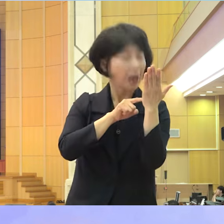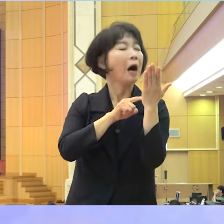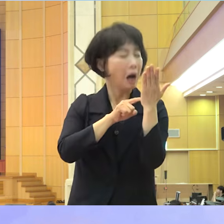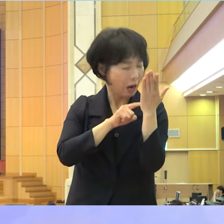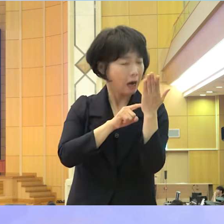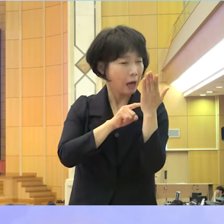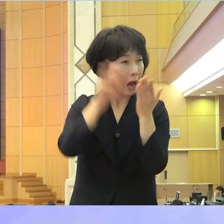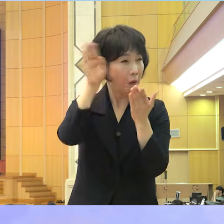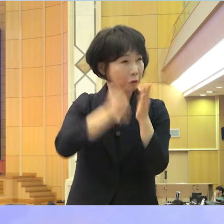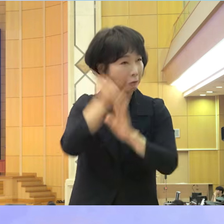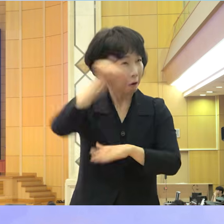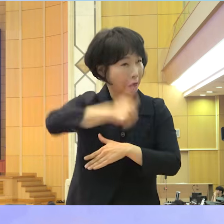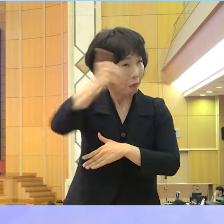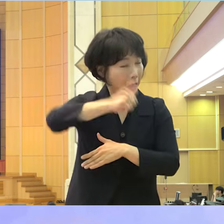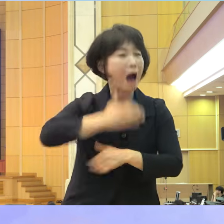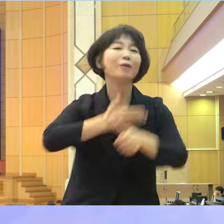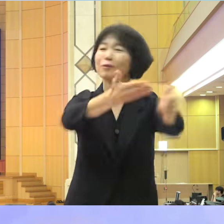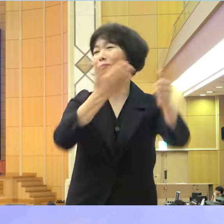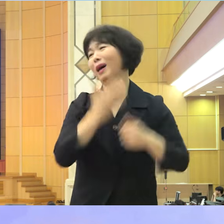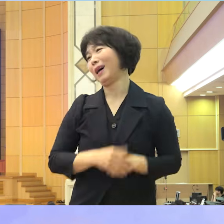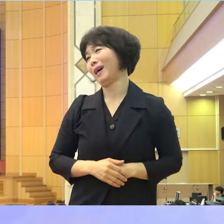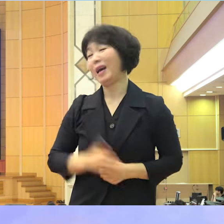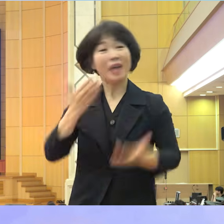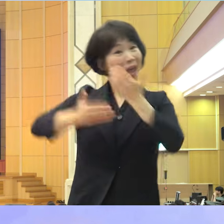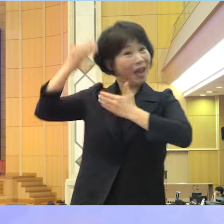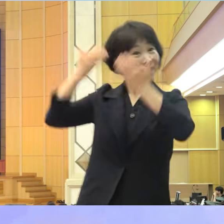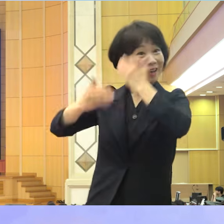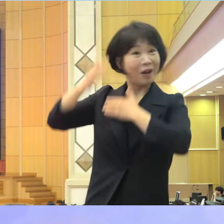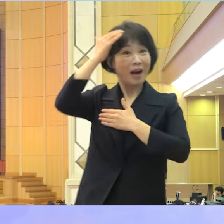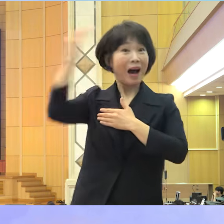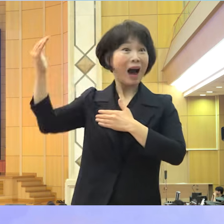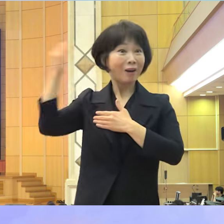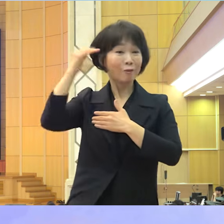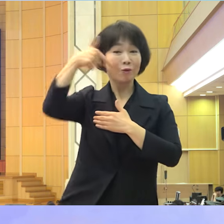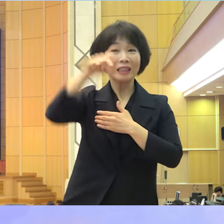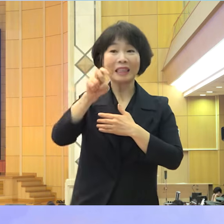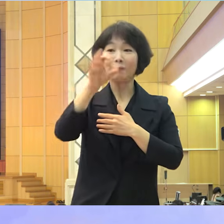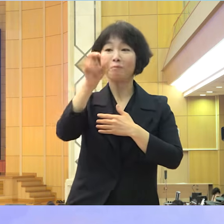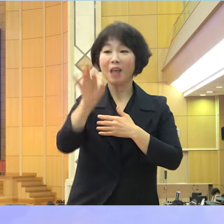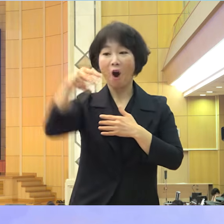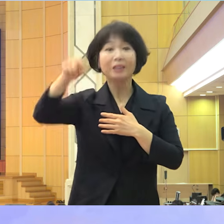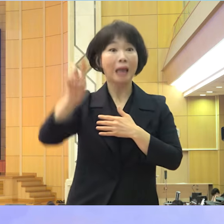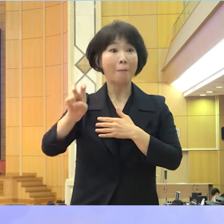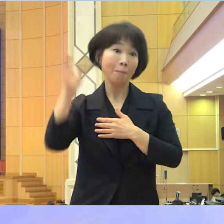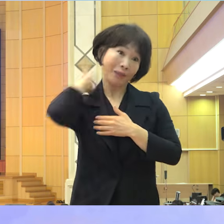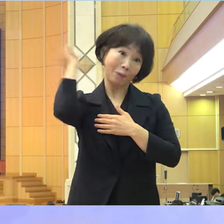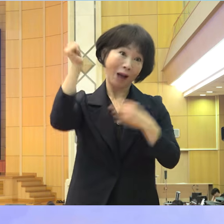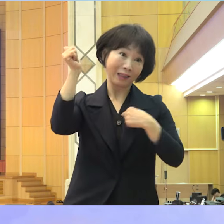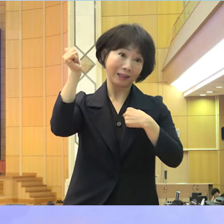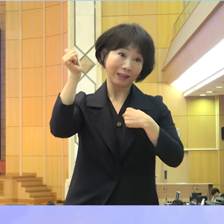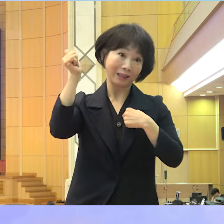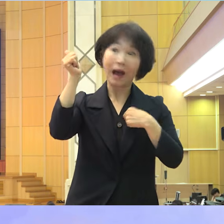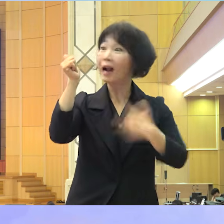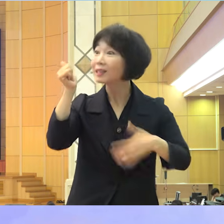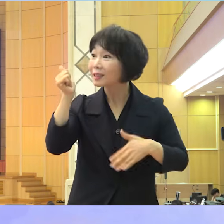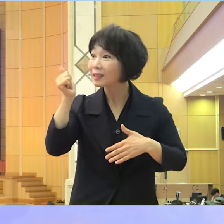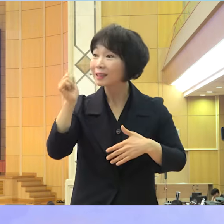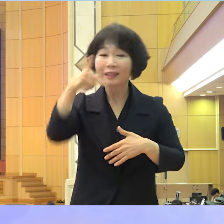김영삼 대통령 당시에 김영삼 대통령 이름과 그리고